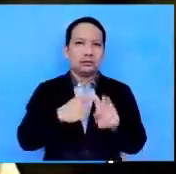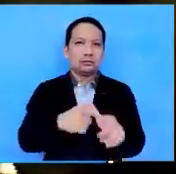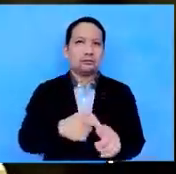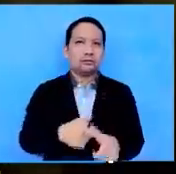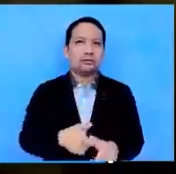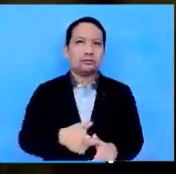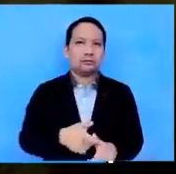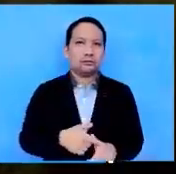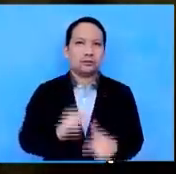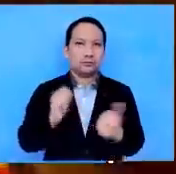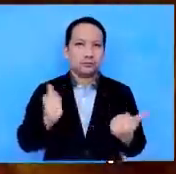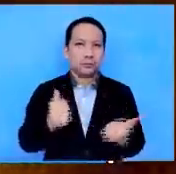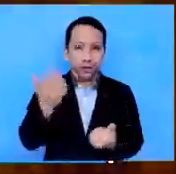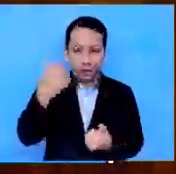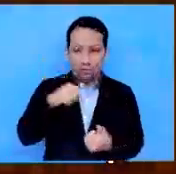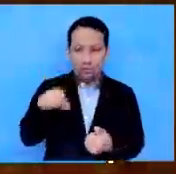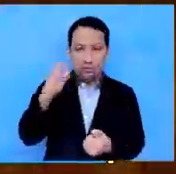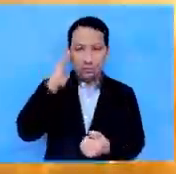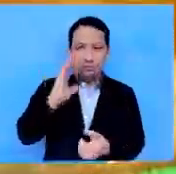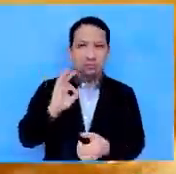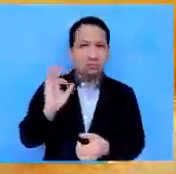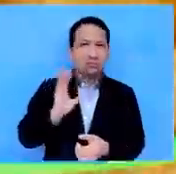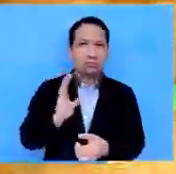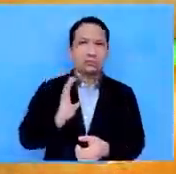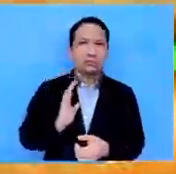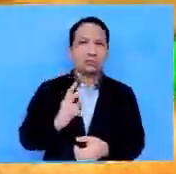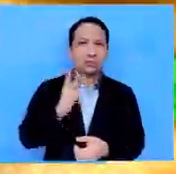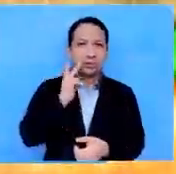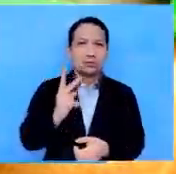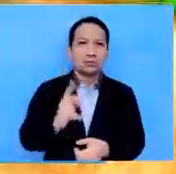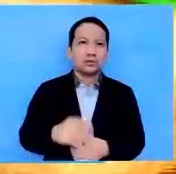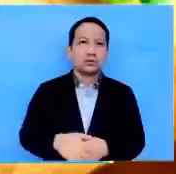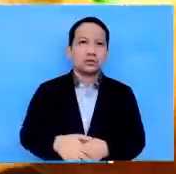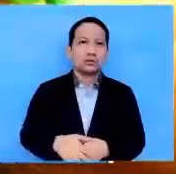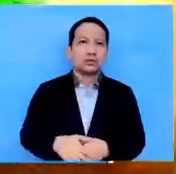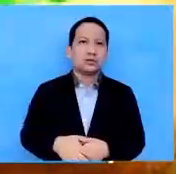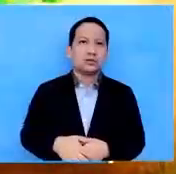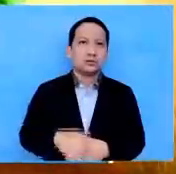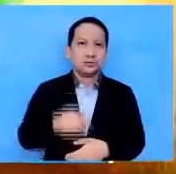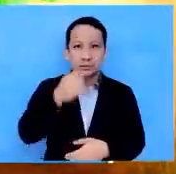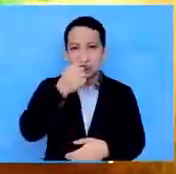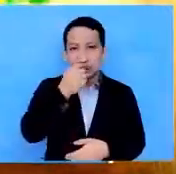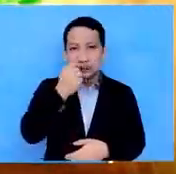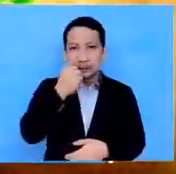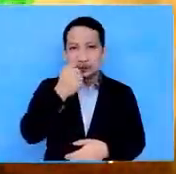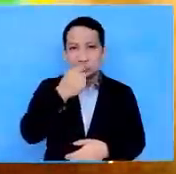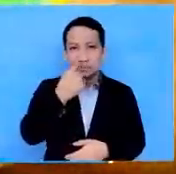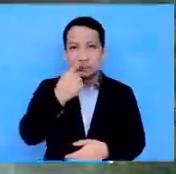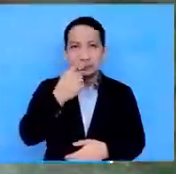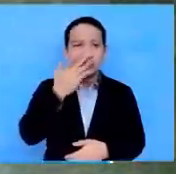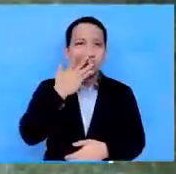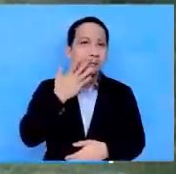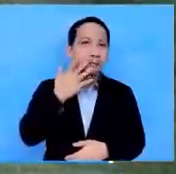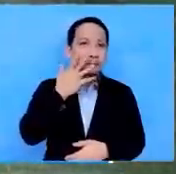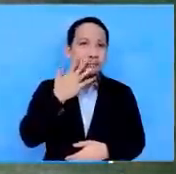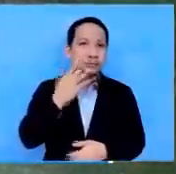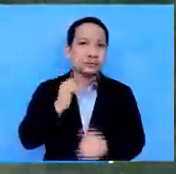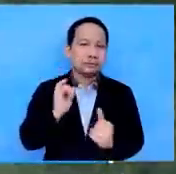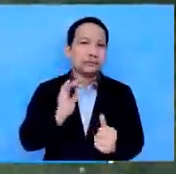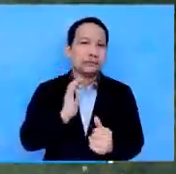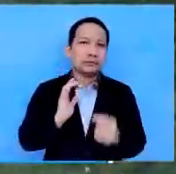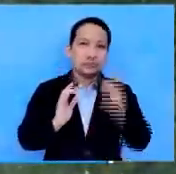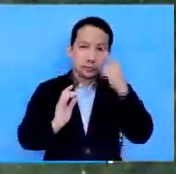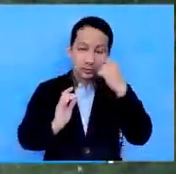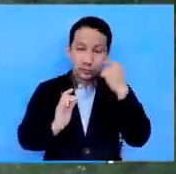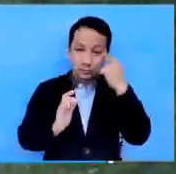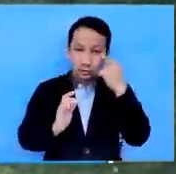naman kung kondisyon yung kalabaw unang-una po ung isang kumakarera titingnan po namin ung ilong pag ganito po na nagpapawis kondisyon po yan ung mata rin po titingnan